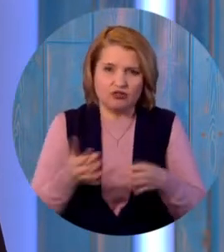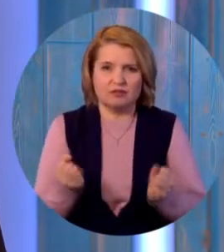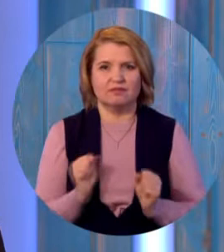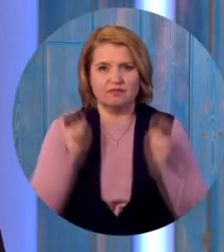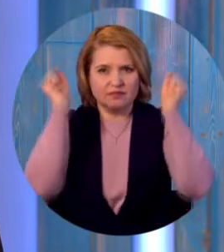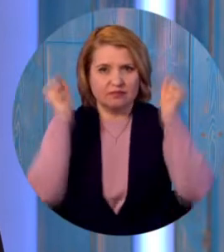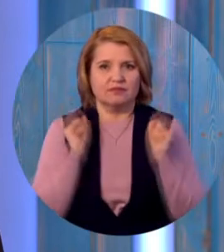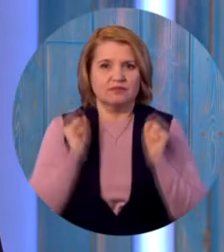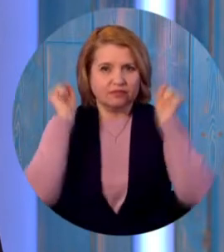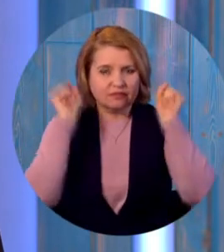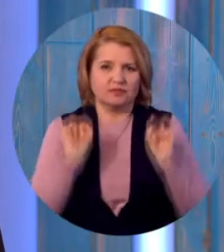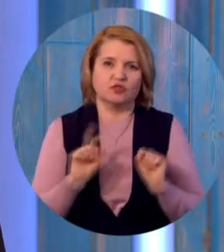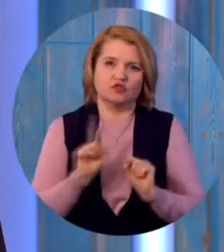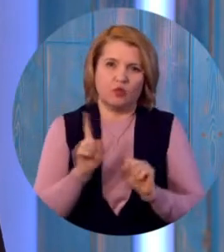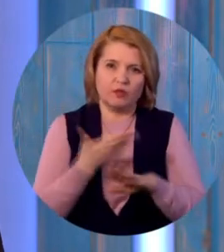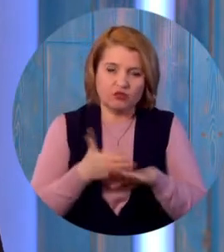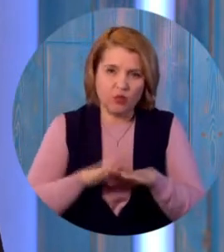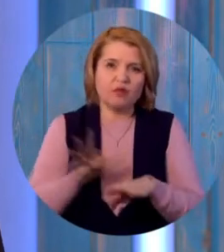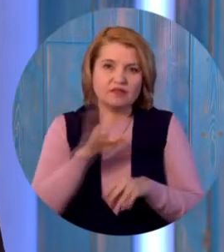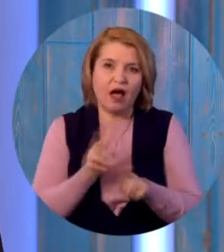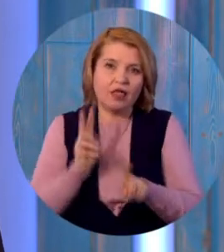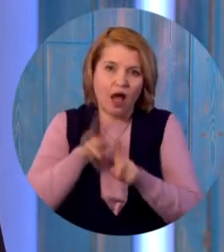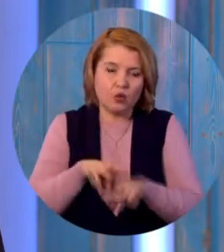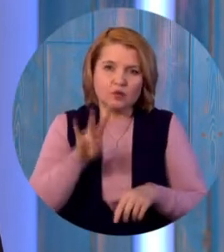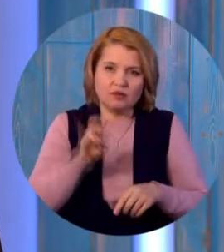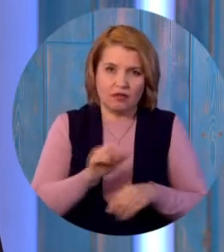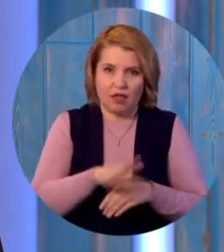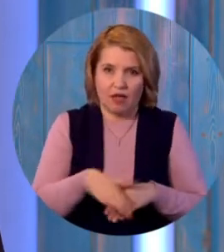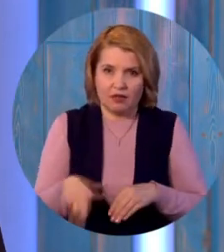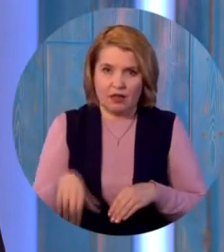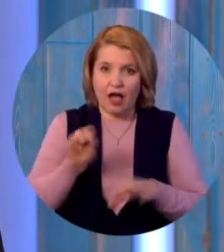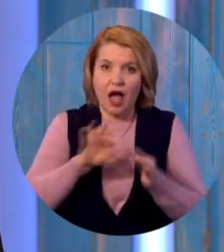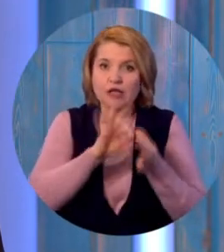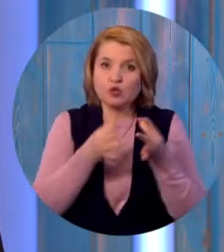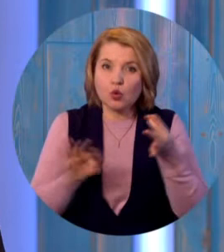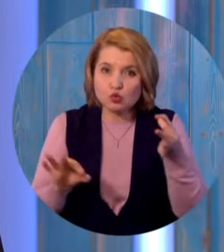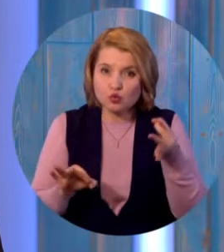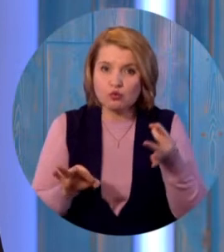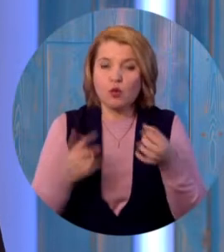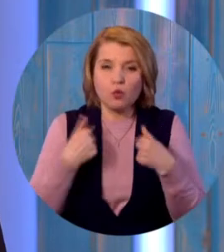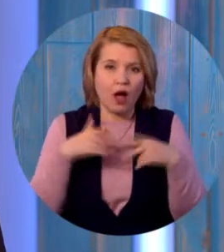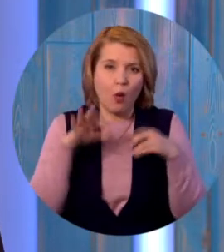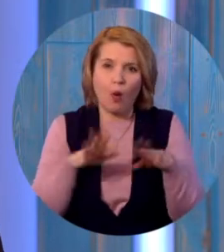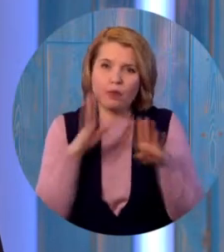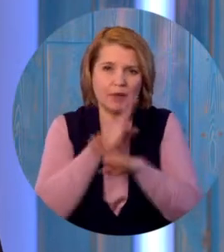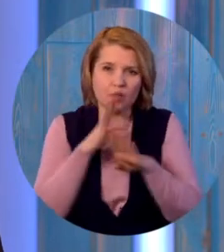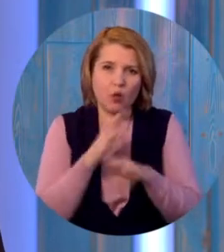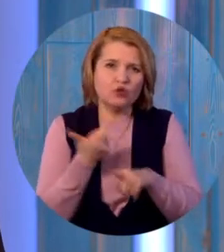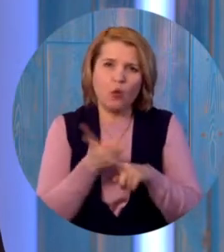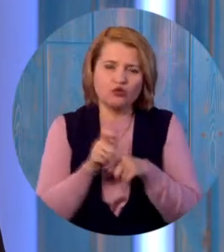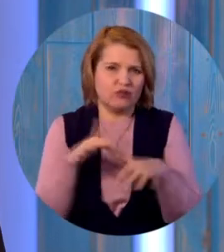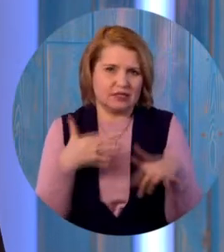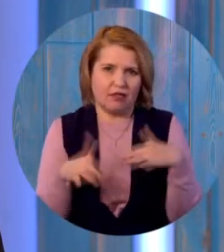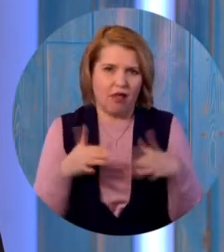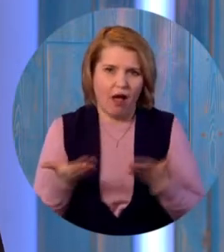очень тяжелое, нагрузка опять же идет на ноги. А сосуды у нас от природы, они очень слабенькие. Угу. И любые нагрузки, они, конечно, могут не